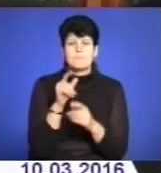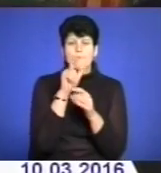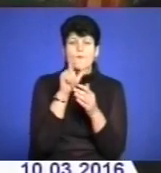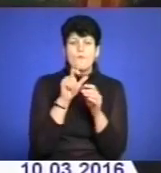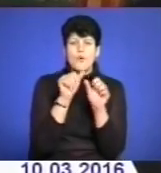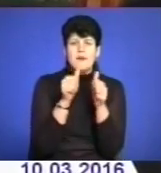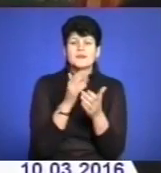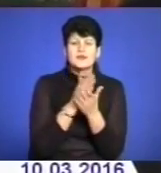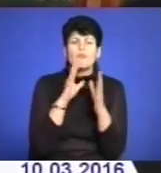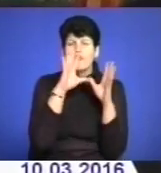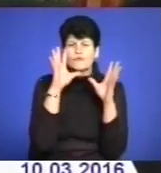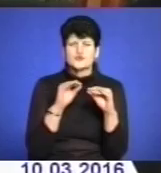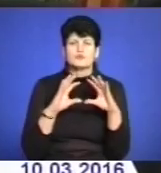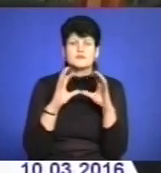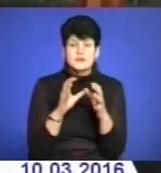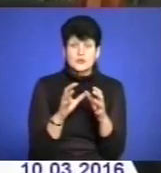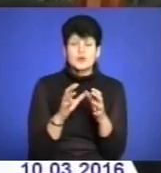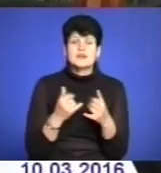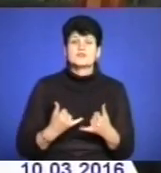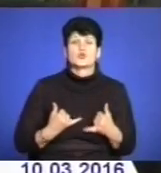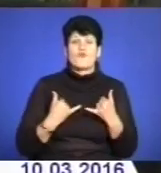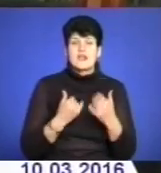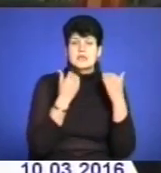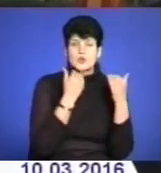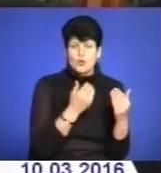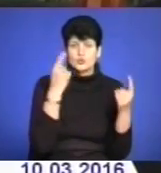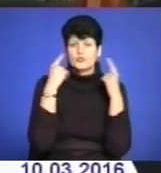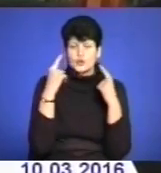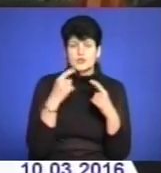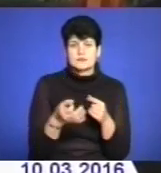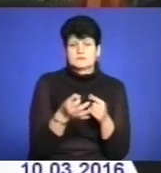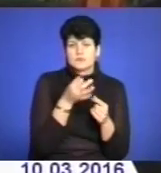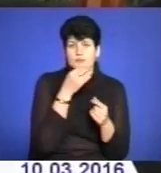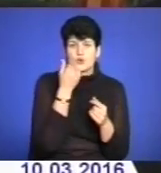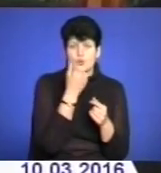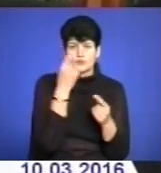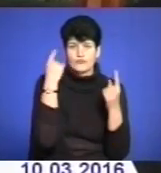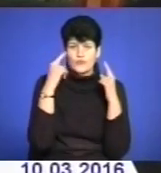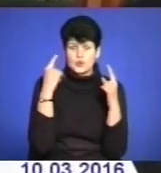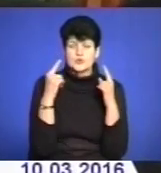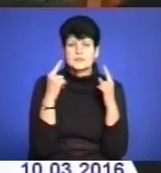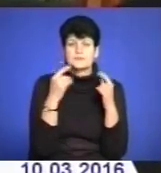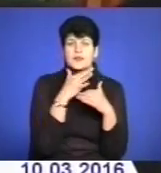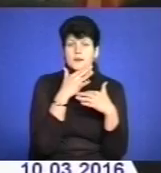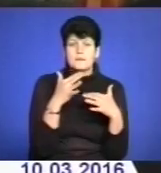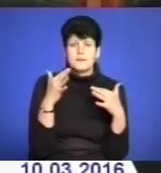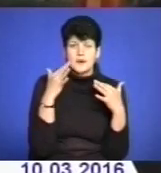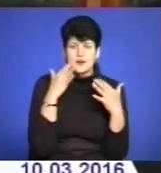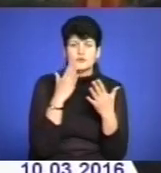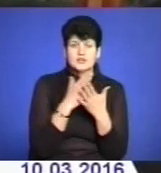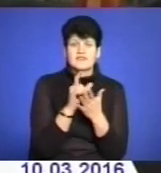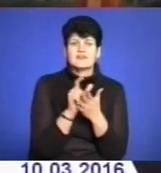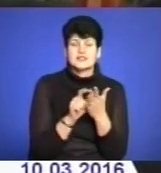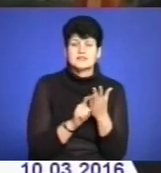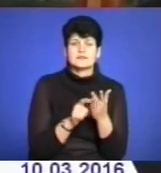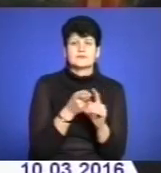цілому світу. І, власне, вшанування його творчості, захоплення його творчості. От багато, скажімо, є віршів поставлені